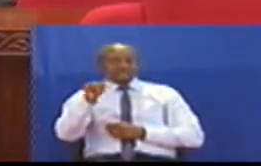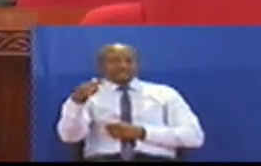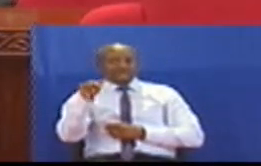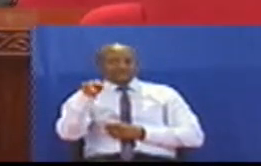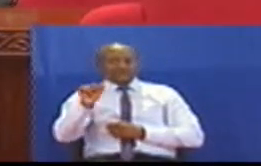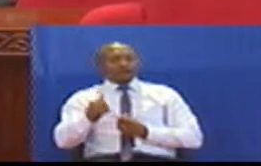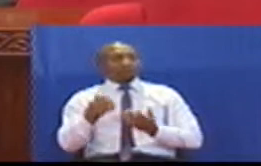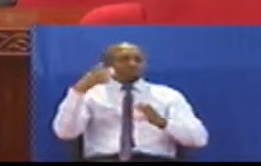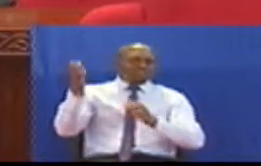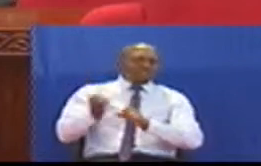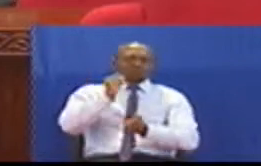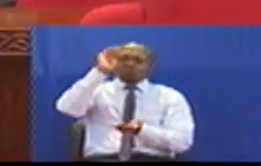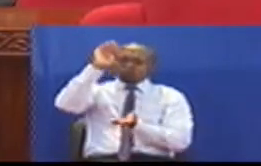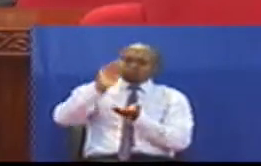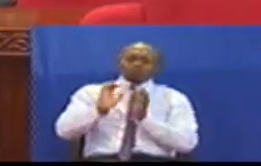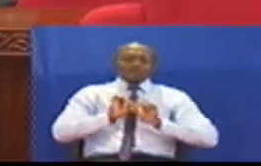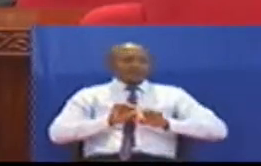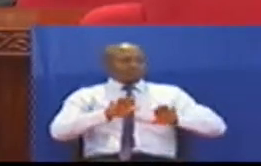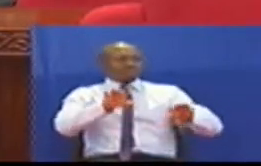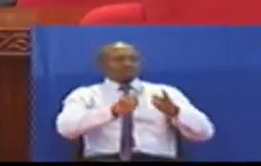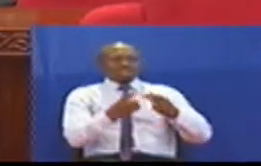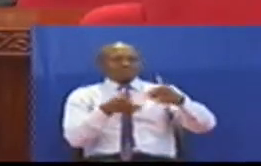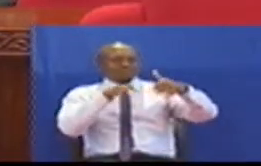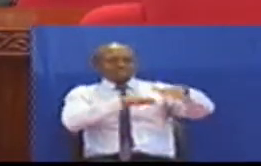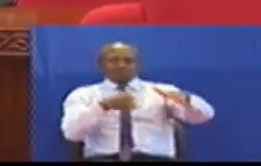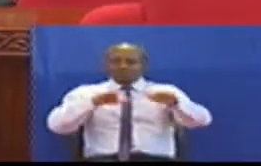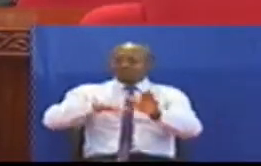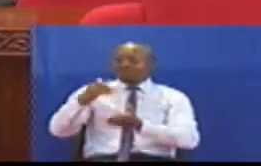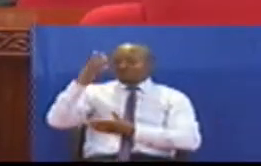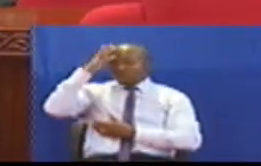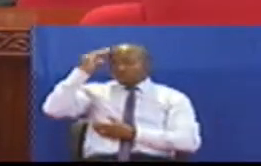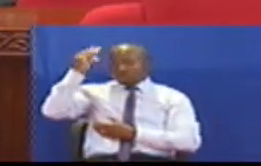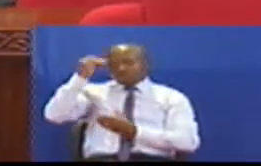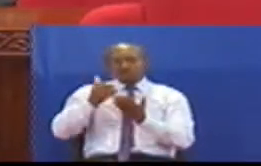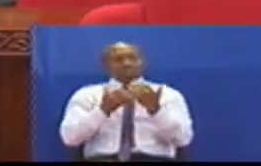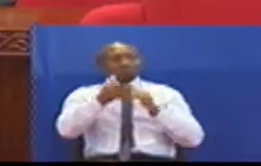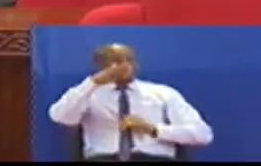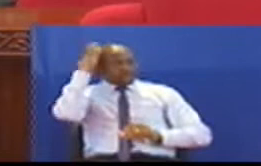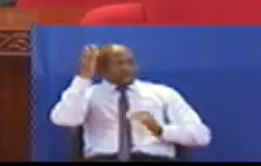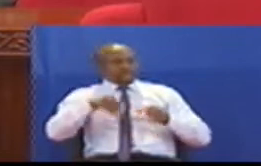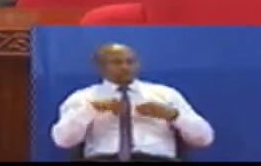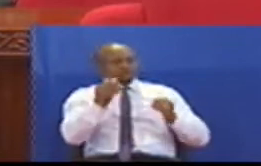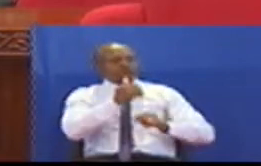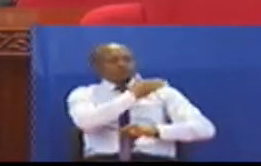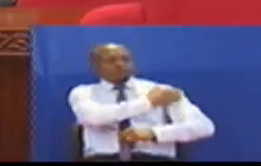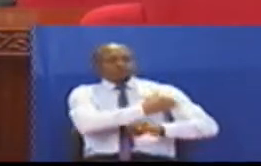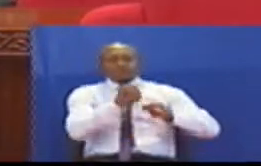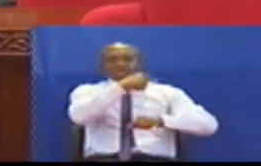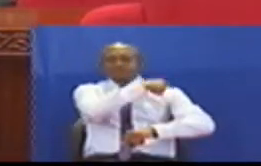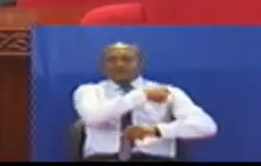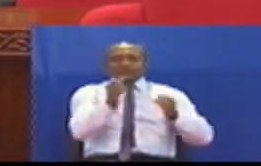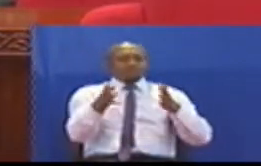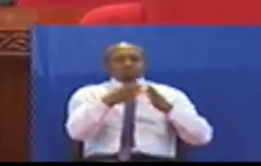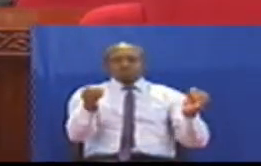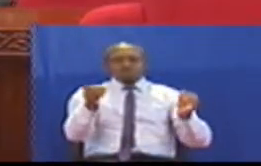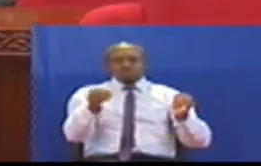kupunguza maambukizi na vifo vinavyotokana na ukimwi kutokana na uamuzi wa serikali kutoa huduma za matibabu bila malipo kwa wenye maambukizi ya